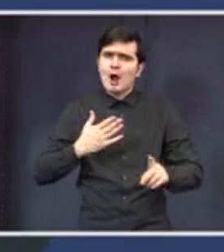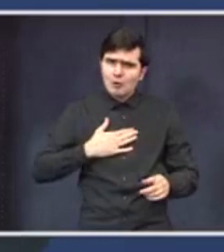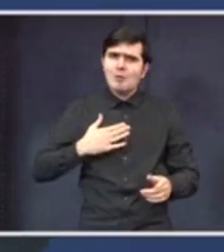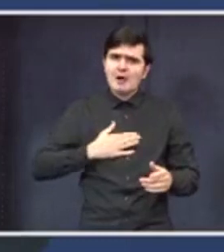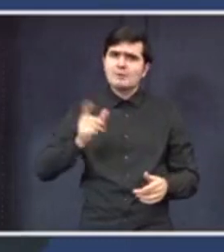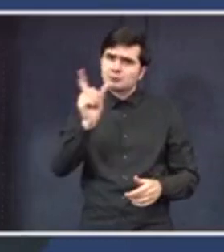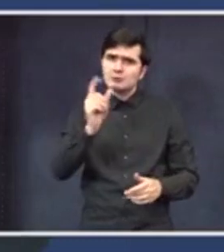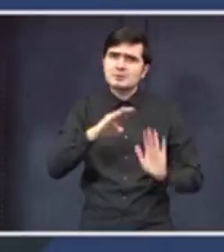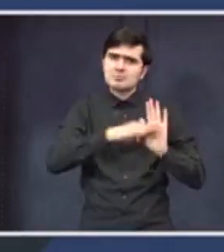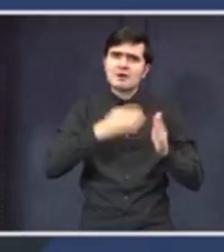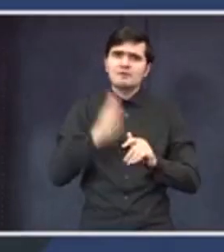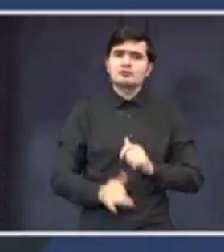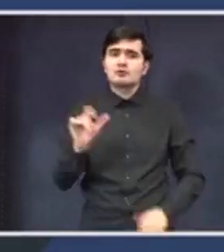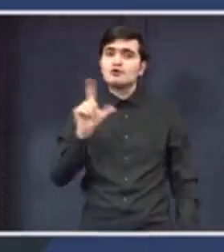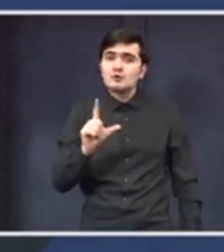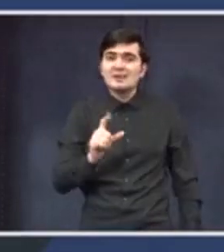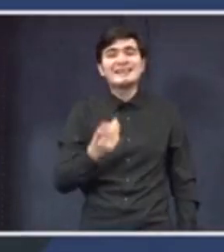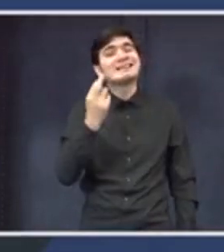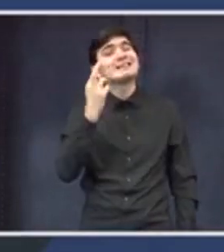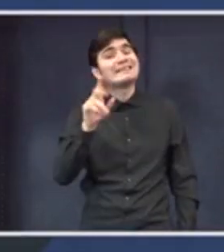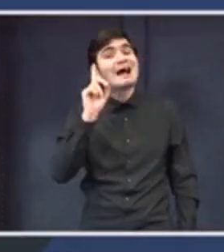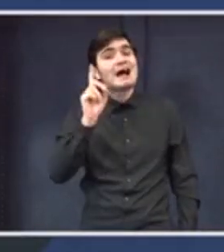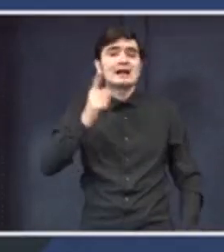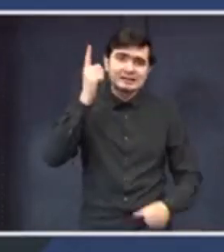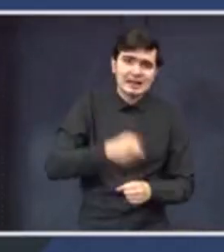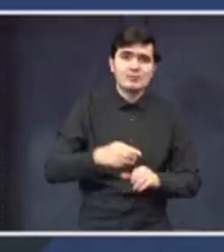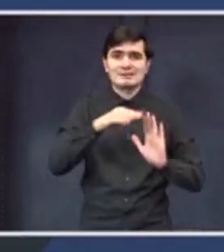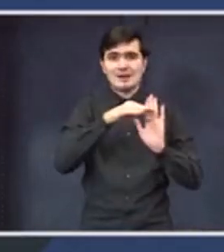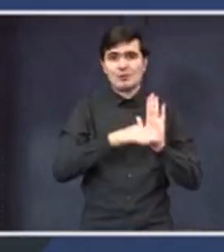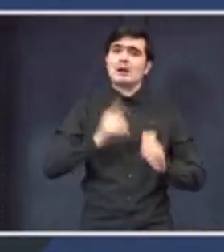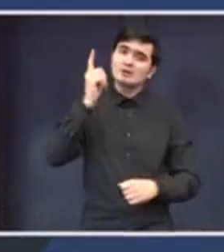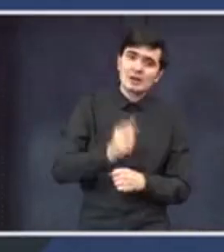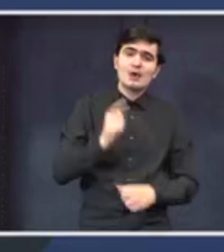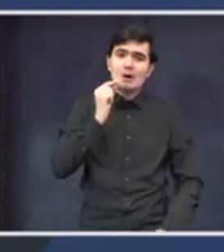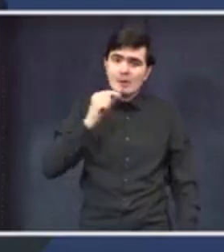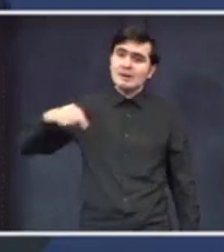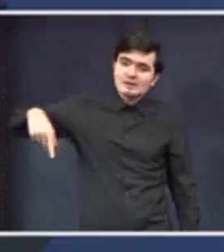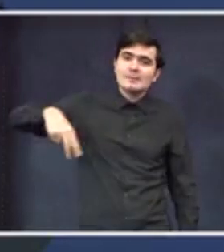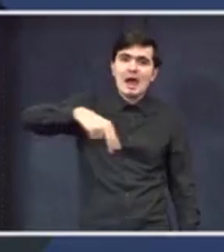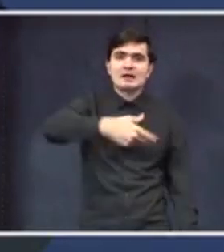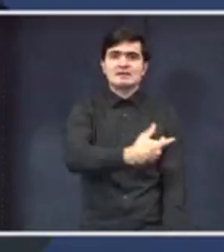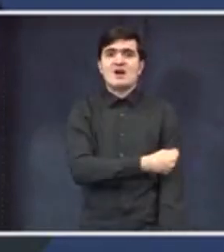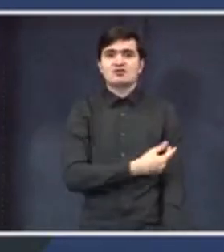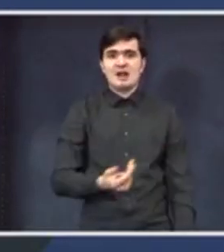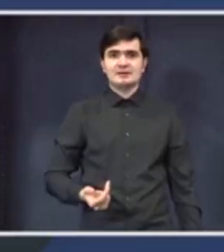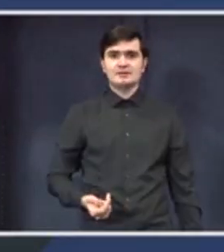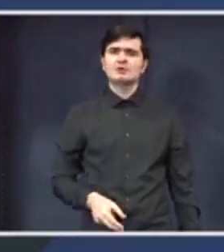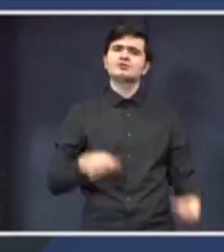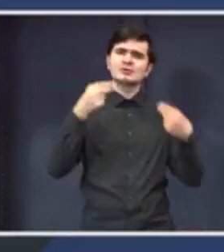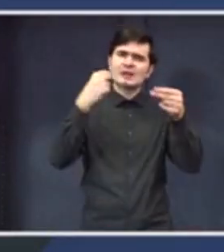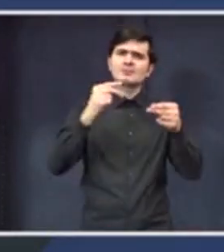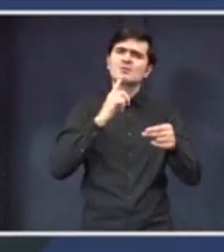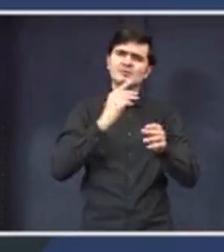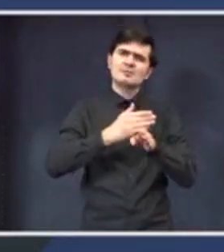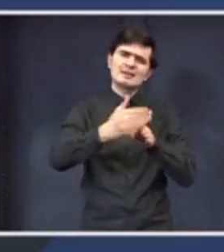programate pentru finalul lunii iulie, dar trebuie să ne programăm, trebuie să mergem să ne vaccinăm. Și vom mai explica puțin mai târziu